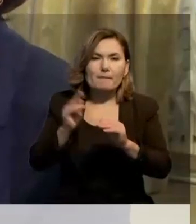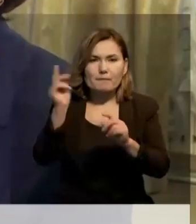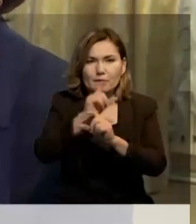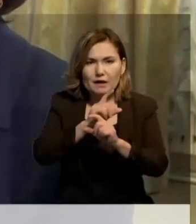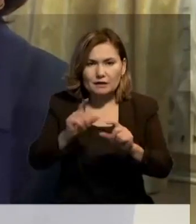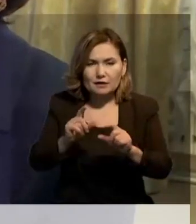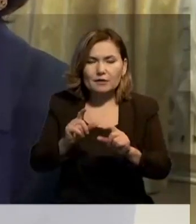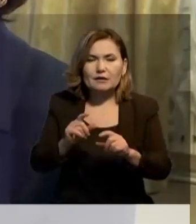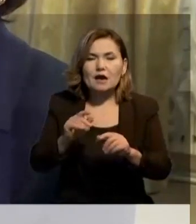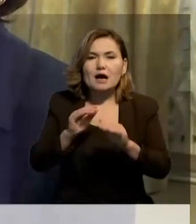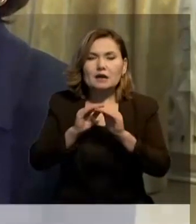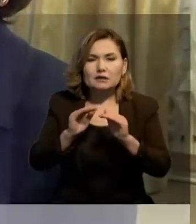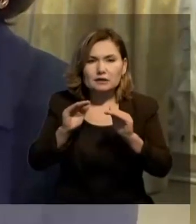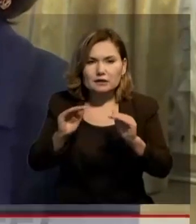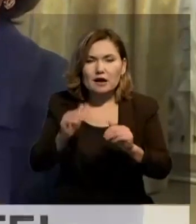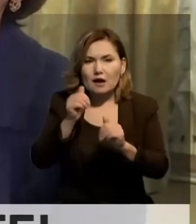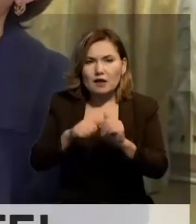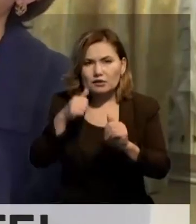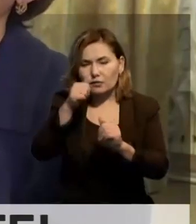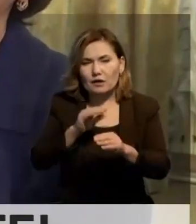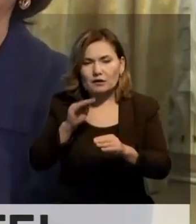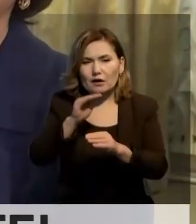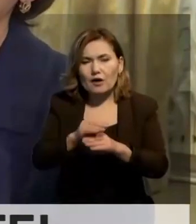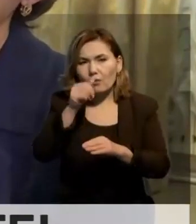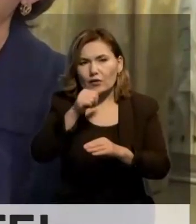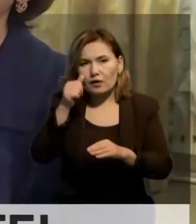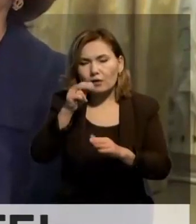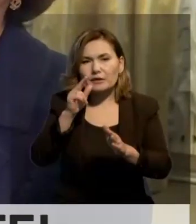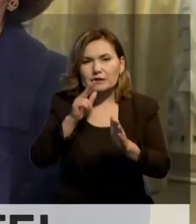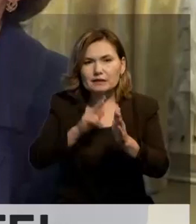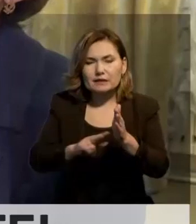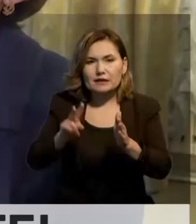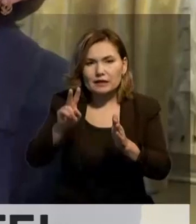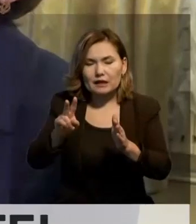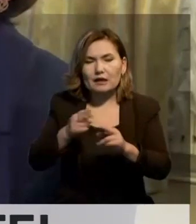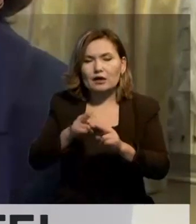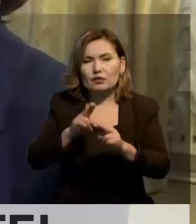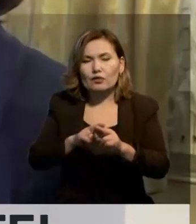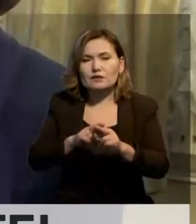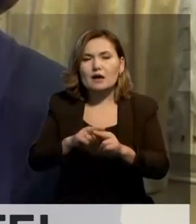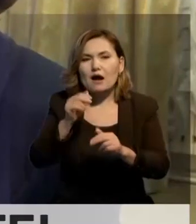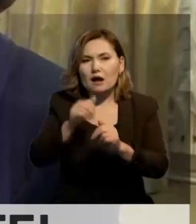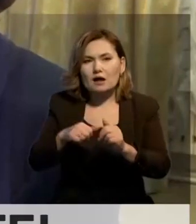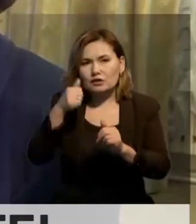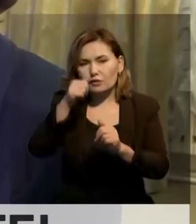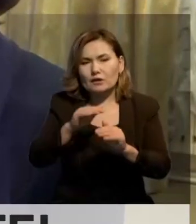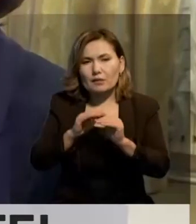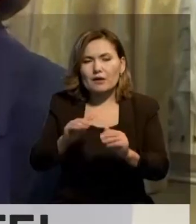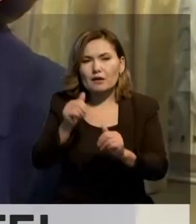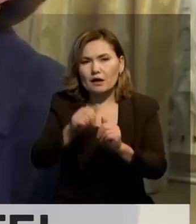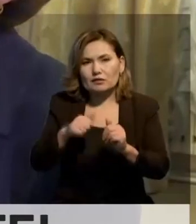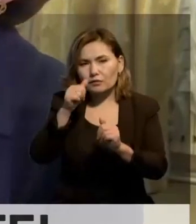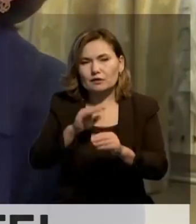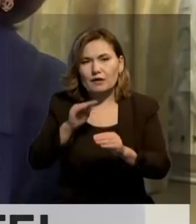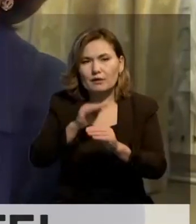жылға артып бара жатыр. Былтыр 82 оқушы, 16-65 болған. Бұл 85 оқушыға жылдан жылға артып бара